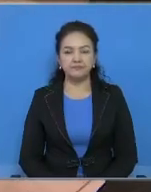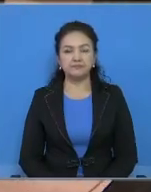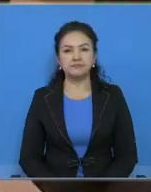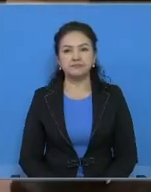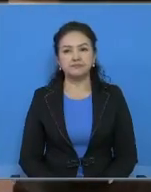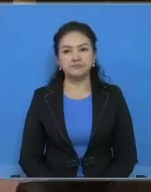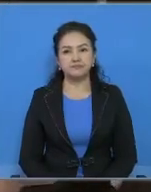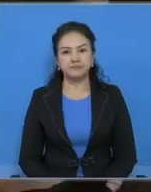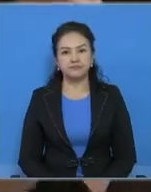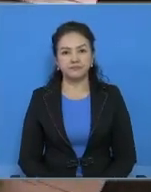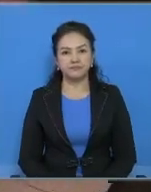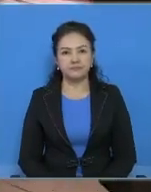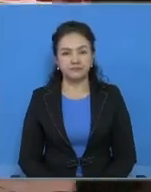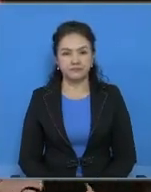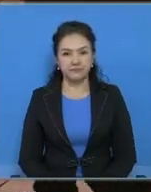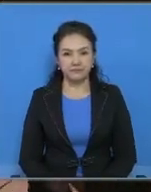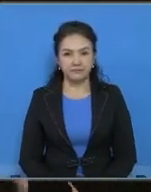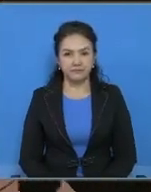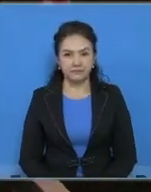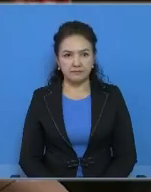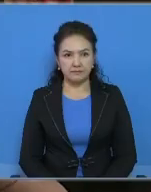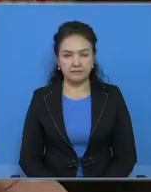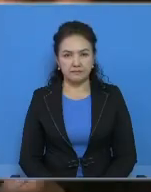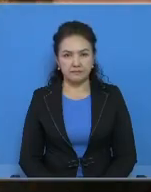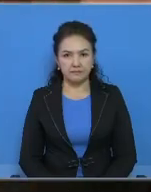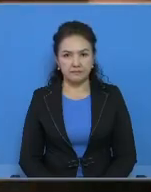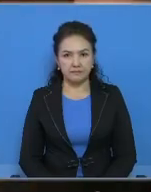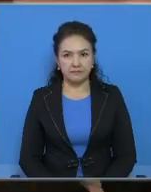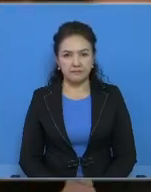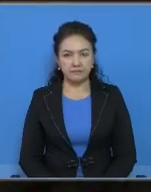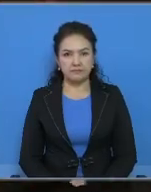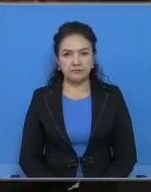получается. Специфически нет, да, у вас? Это нет, это банк. Да, конечно, за большое